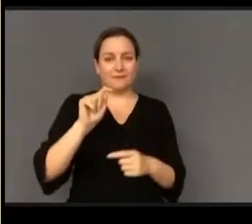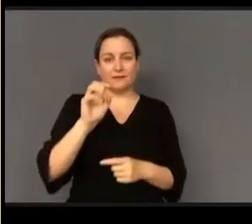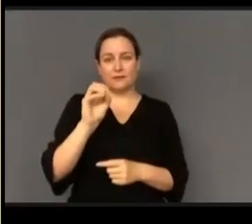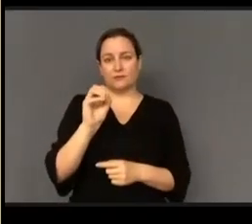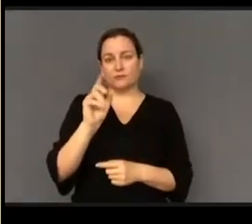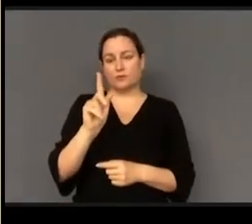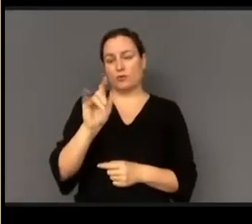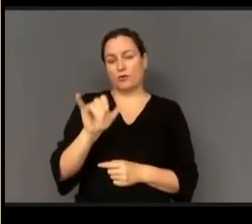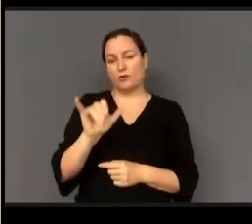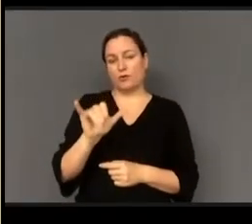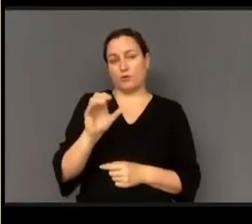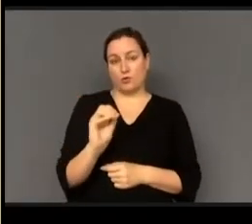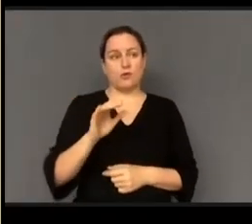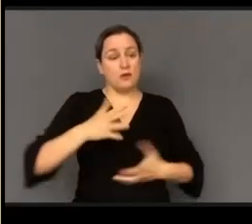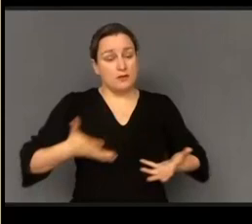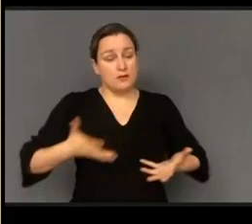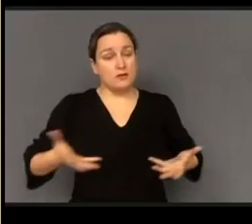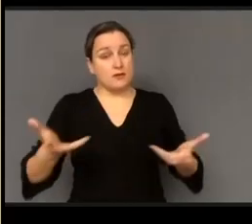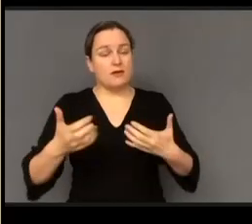Japon.